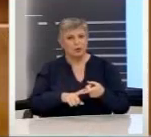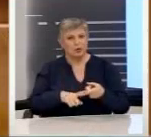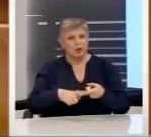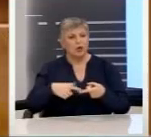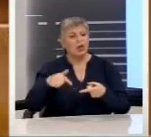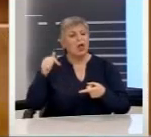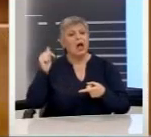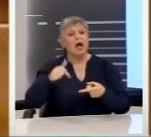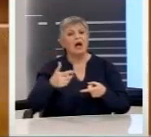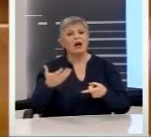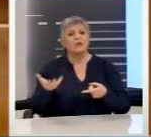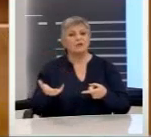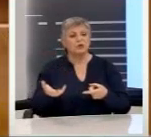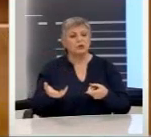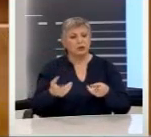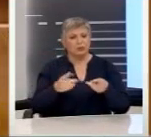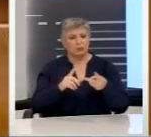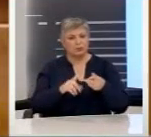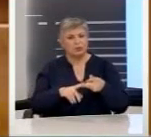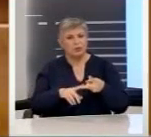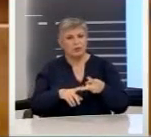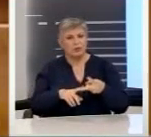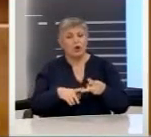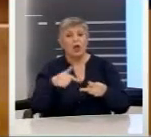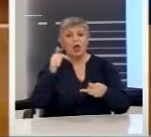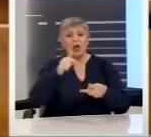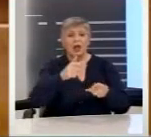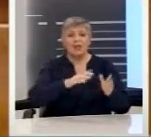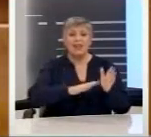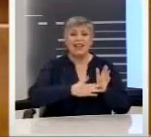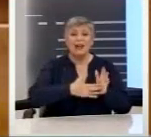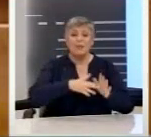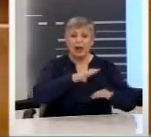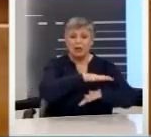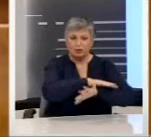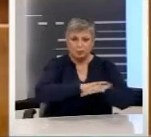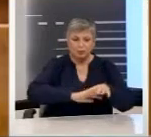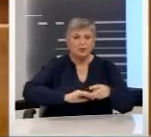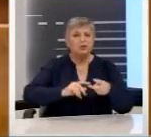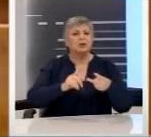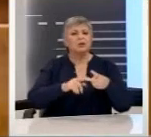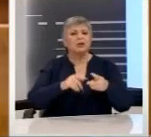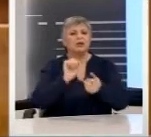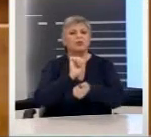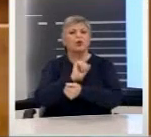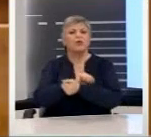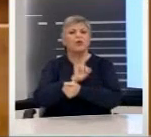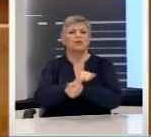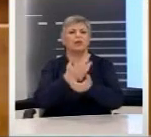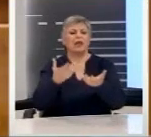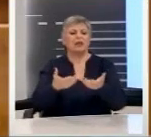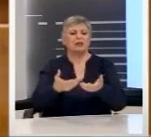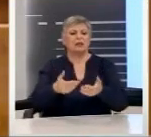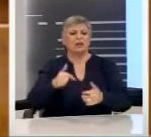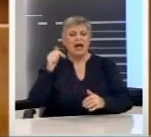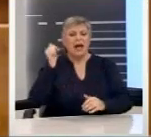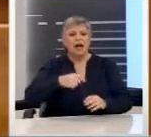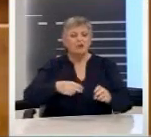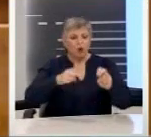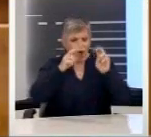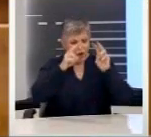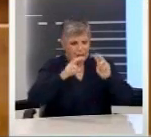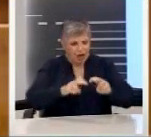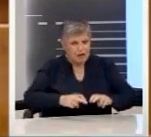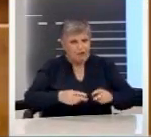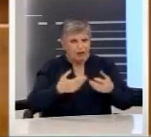ανακριτικού υπαλλήλου και το υπόθεση της φυλακής. Και για τα δύο θέματα σε ενημέρωση ο αρμόδιος υπουργός δικαιοσύνης ερευνώνεται από τη δικαιοσύνη. Τι θέλετε να κάνει